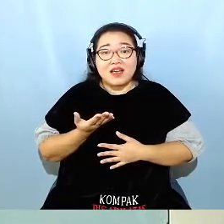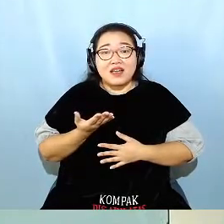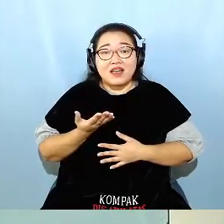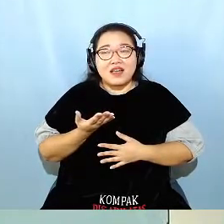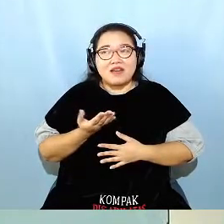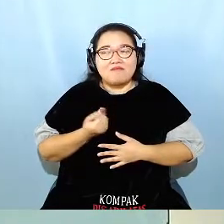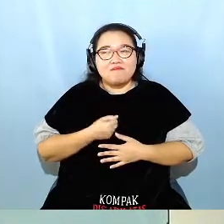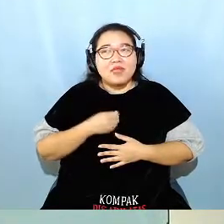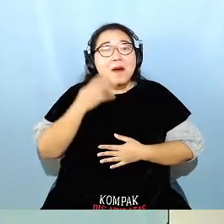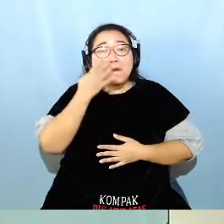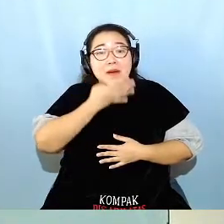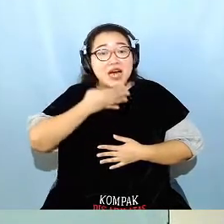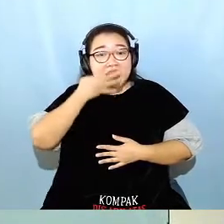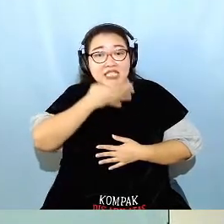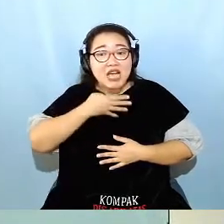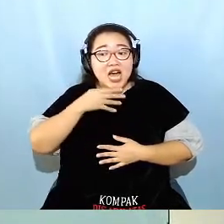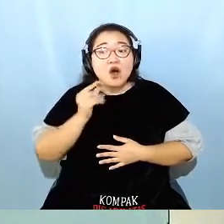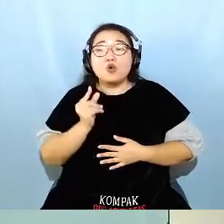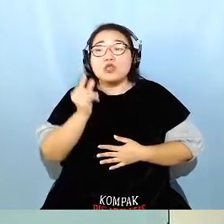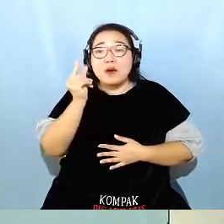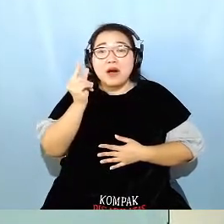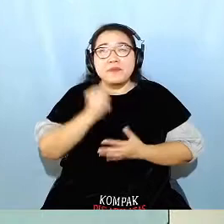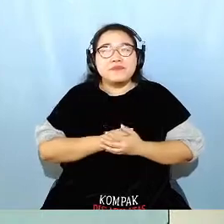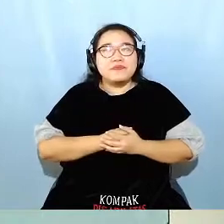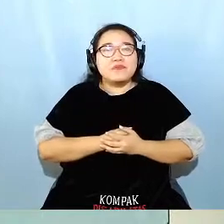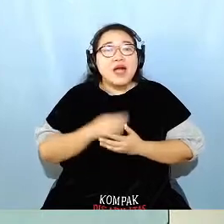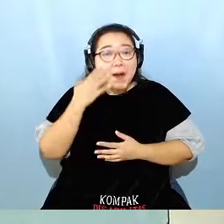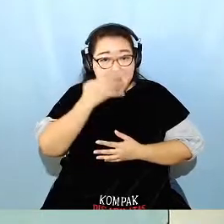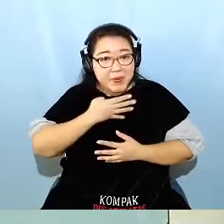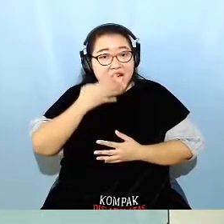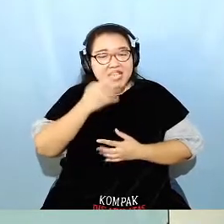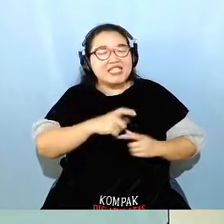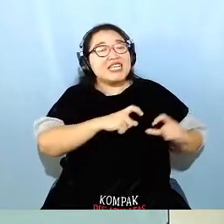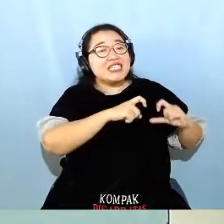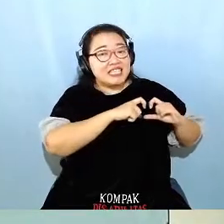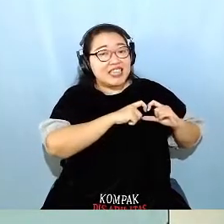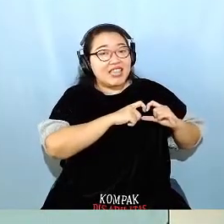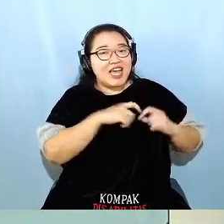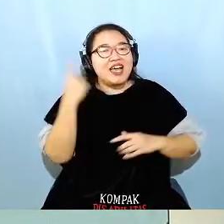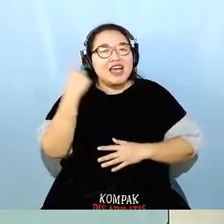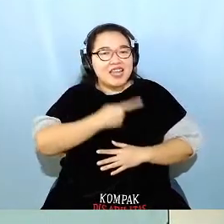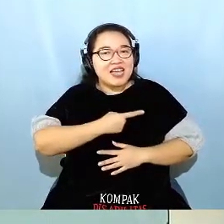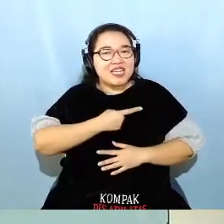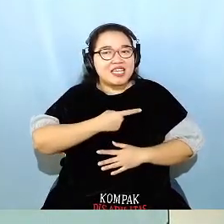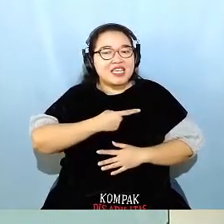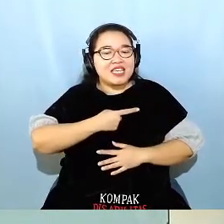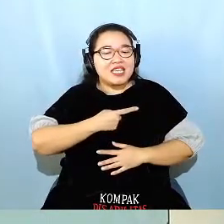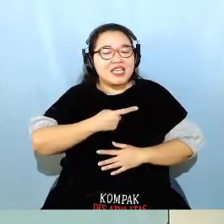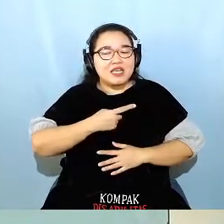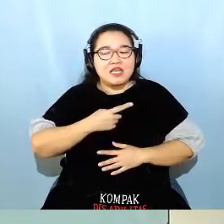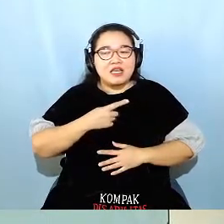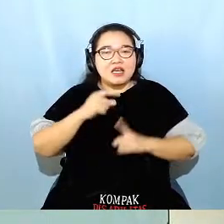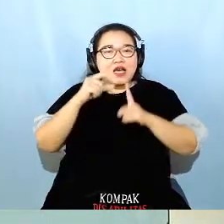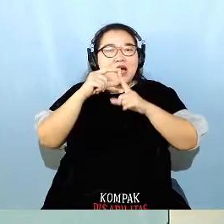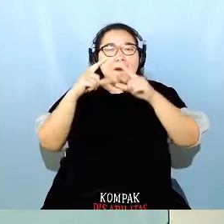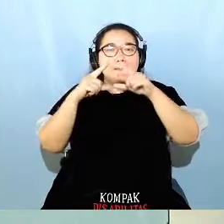primer, bahasa cinta yang diinginkan oleh pasanganmu. Kalau pasanganmu itu paling senang disentuh,